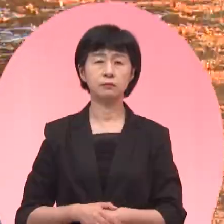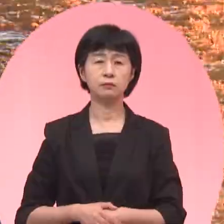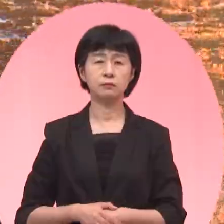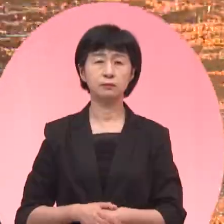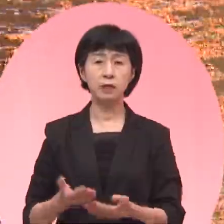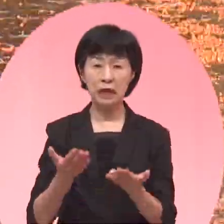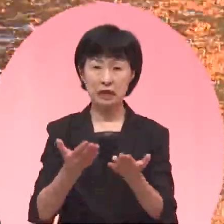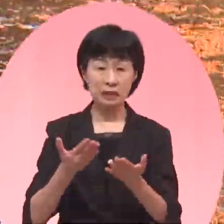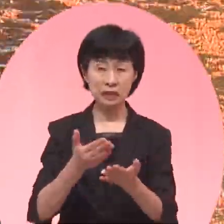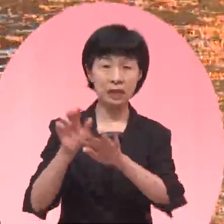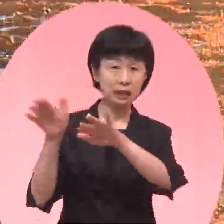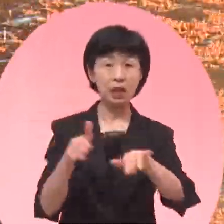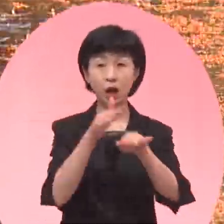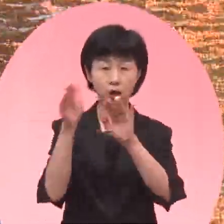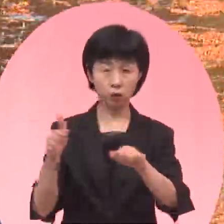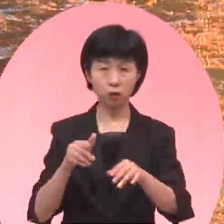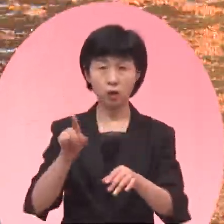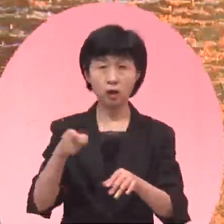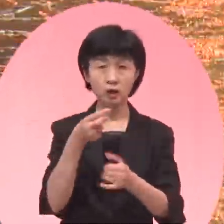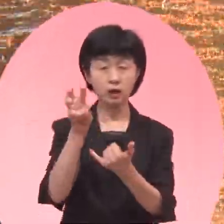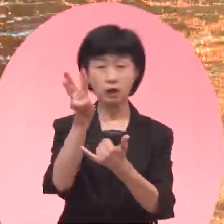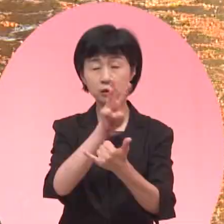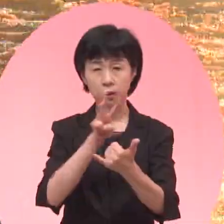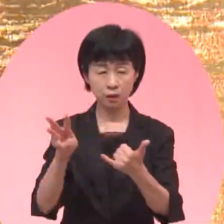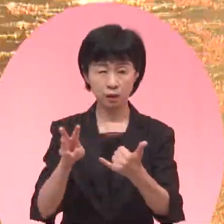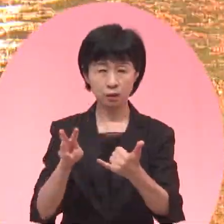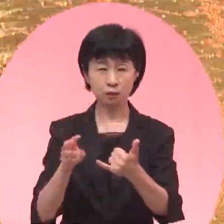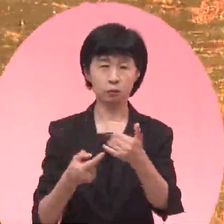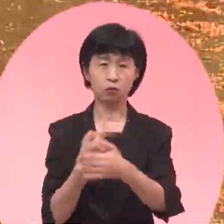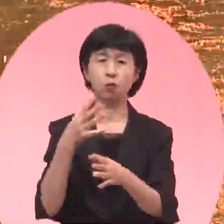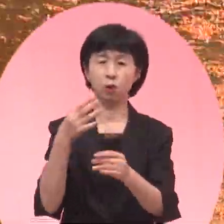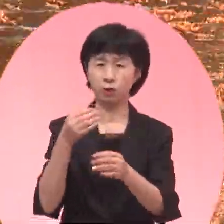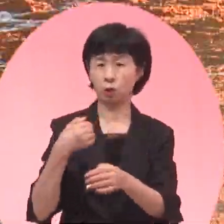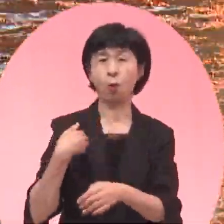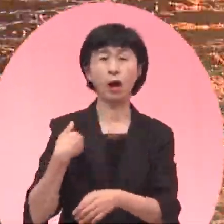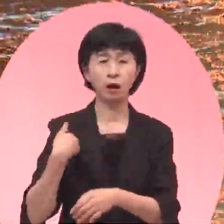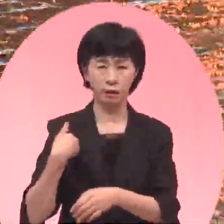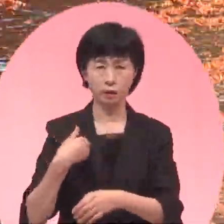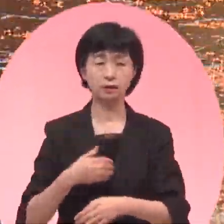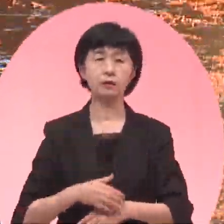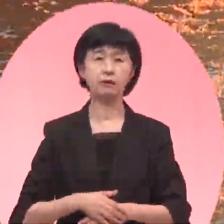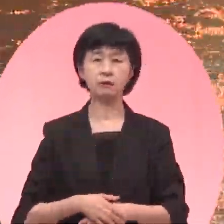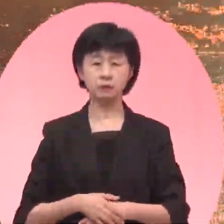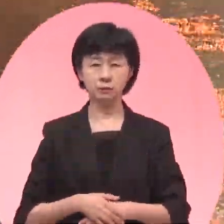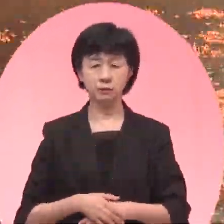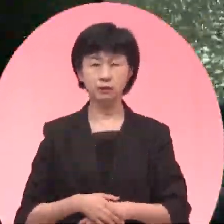地震や台風など自然災害はいつ起こるか分かりません。